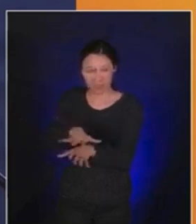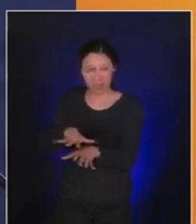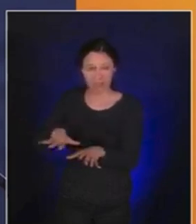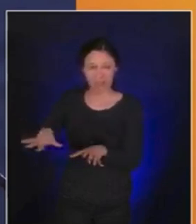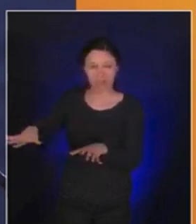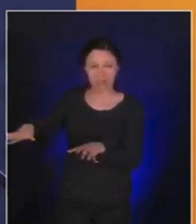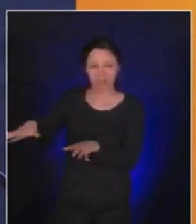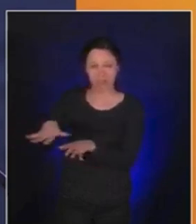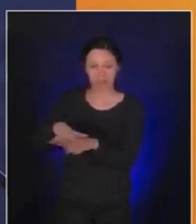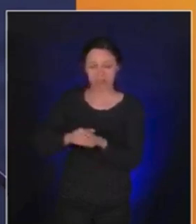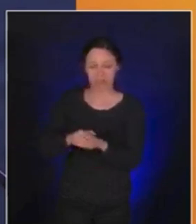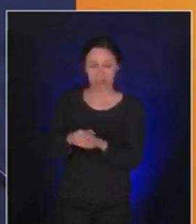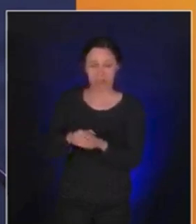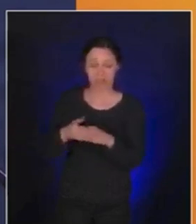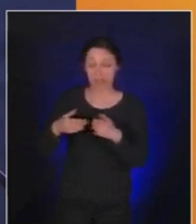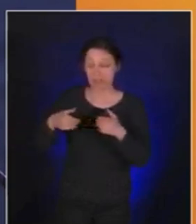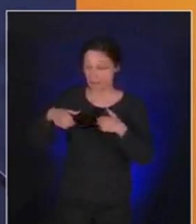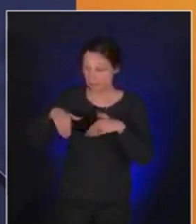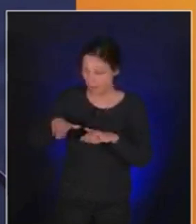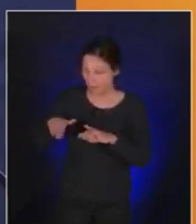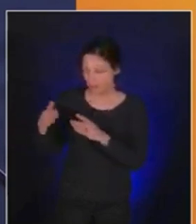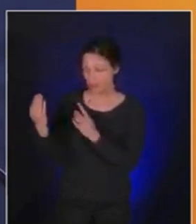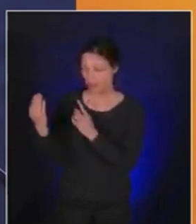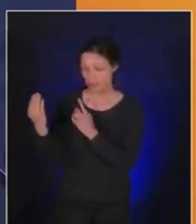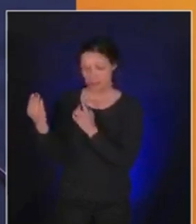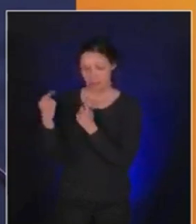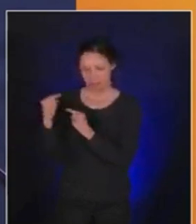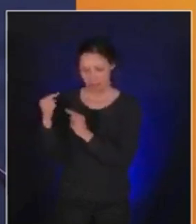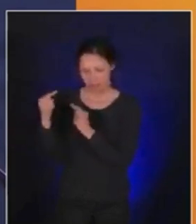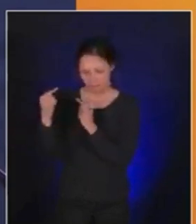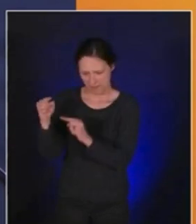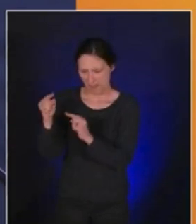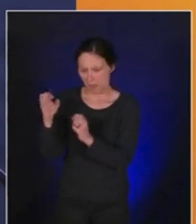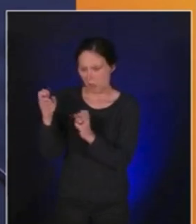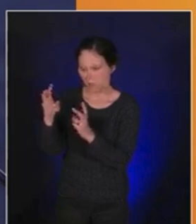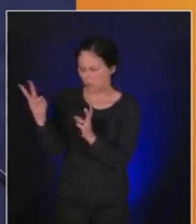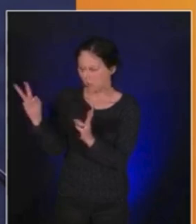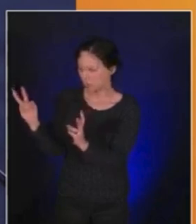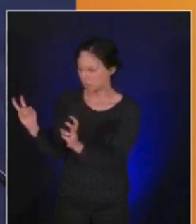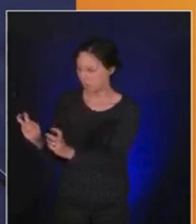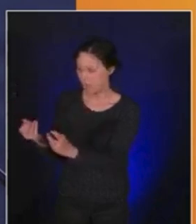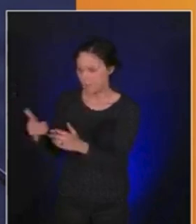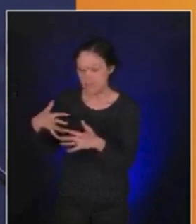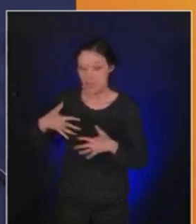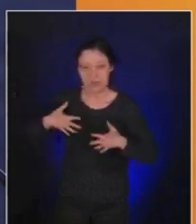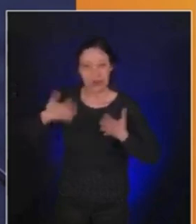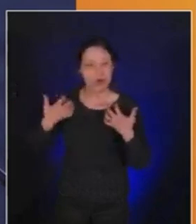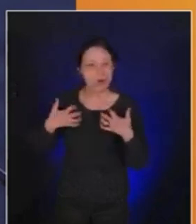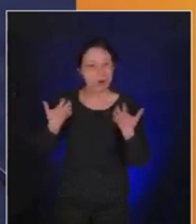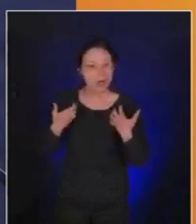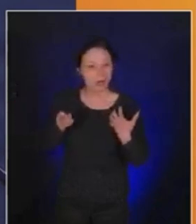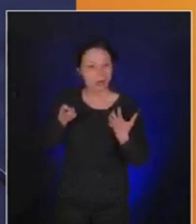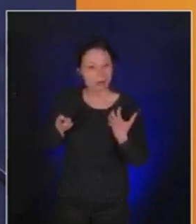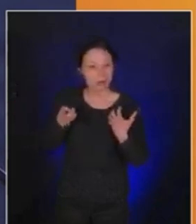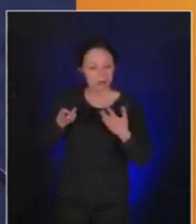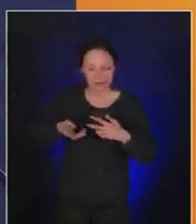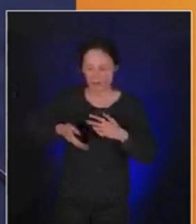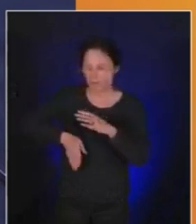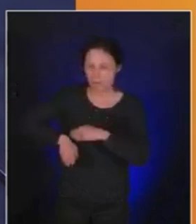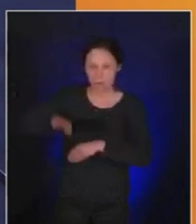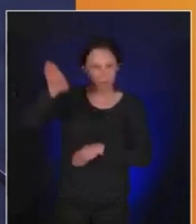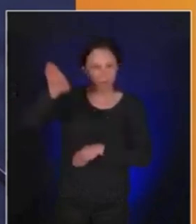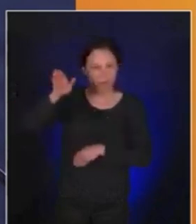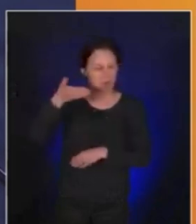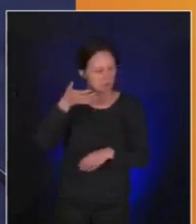manifestations insurrectionnelles, la colère ne cesse de s'amplifier face à cette répression sanglante et à l'aggravation